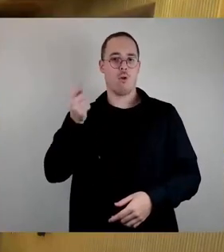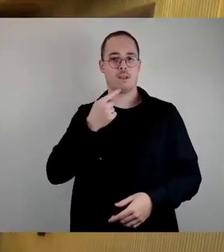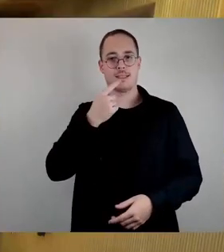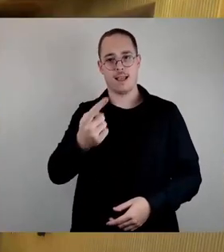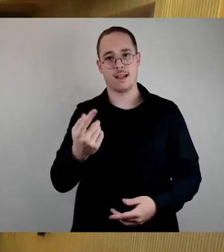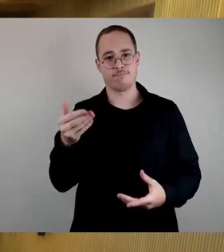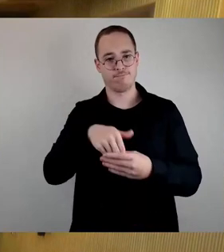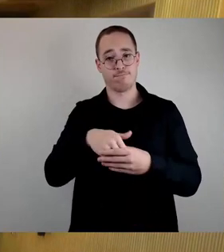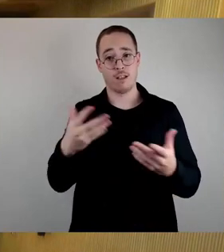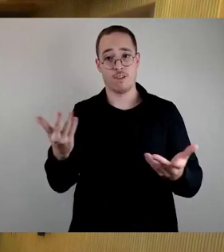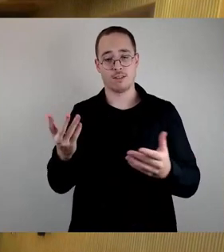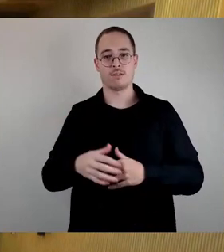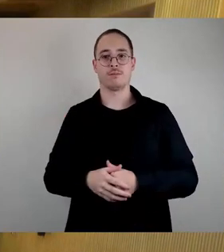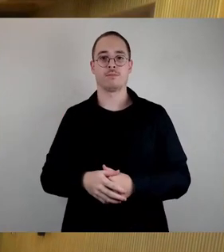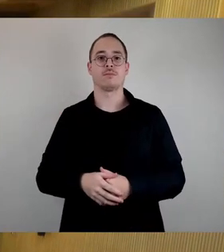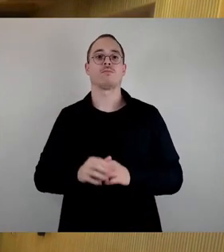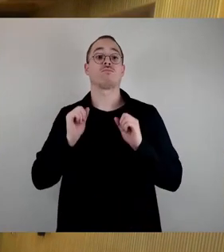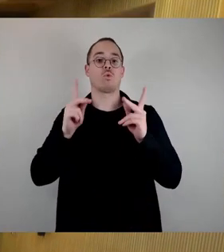Okay, Klaus Lippmann, bitte.